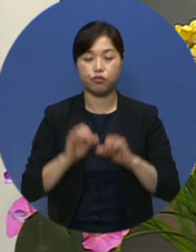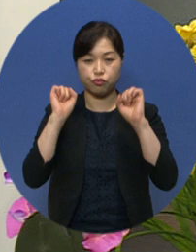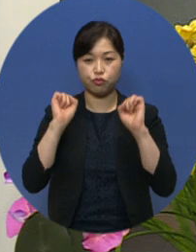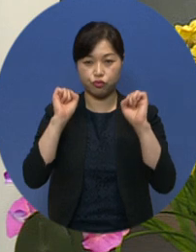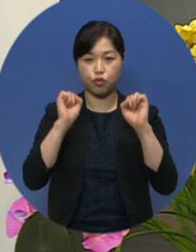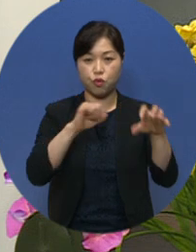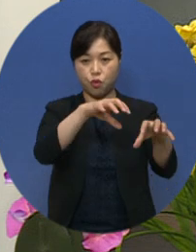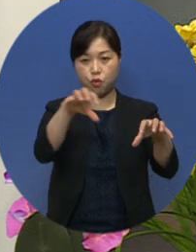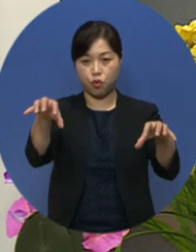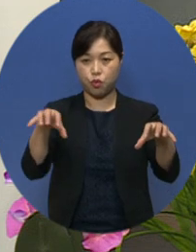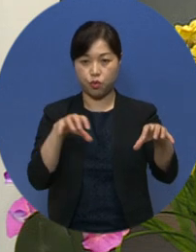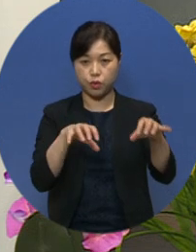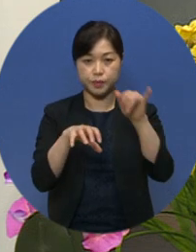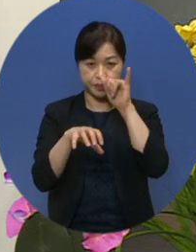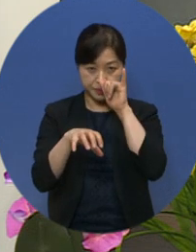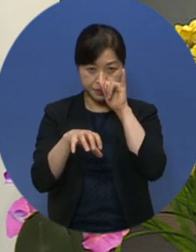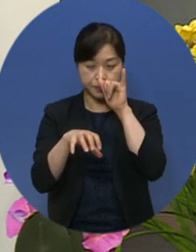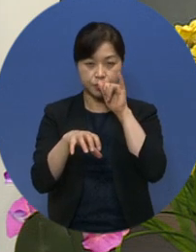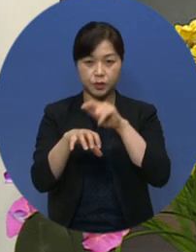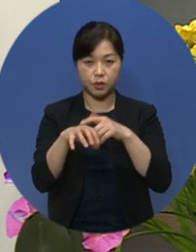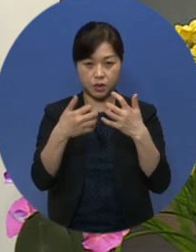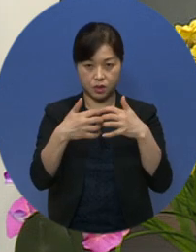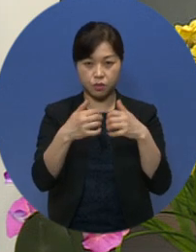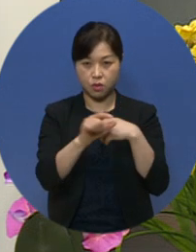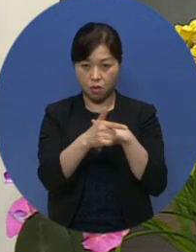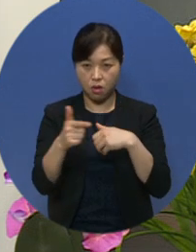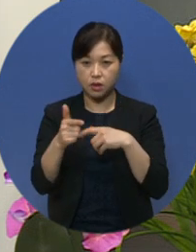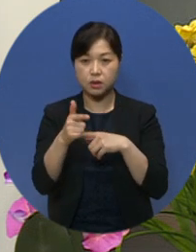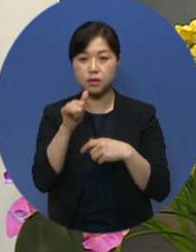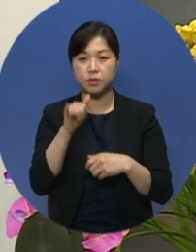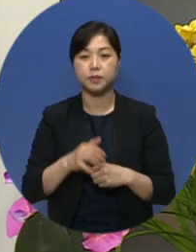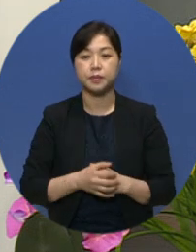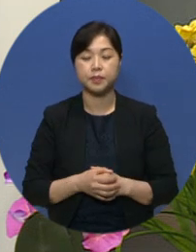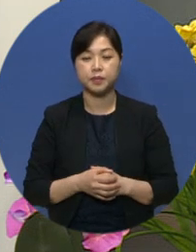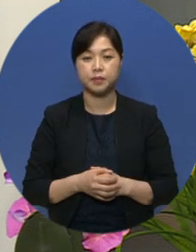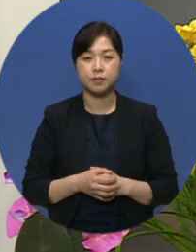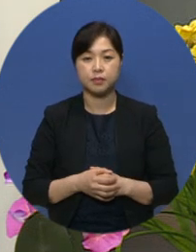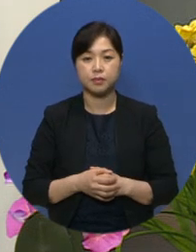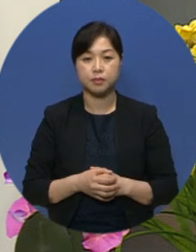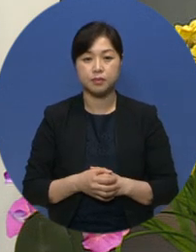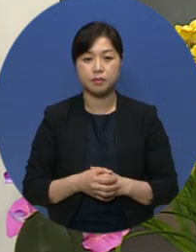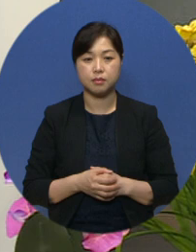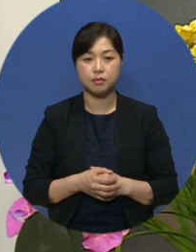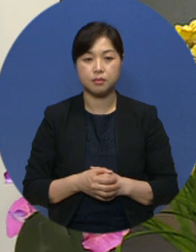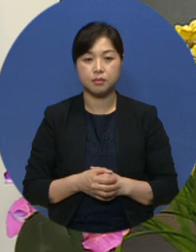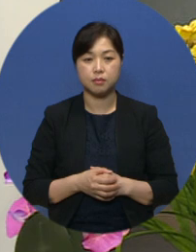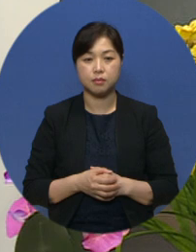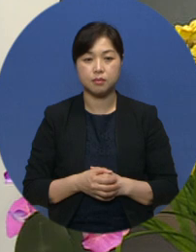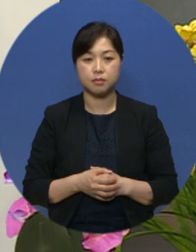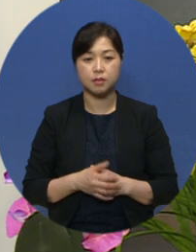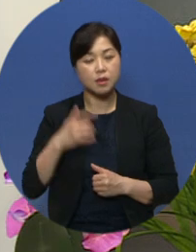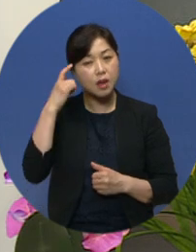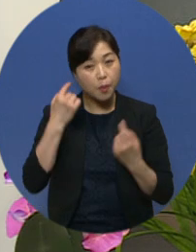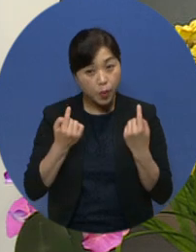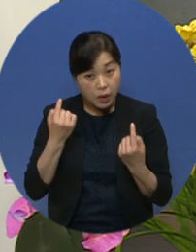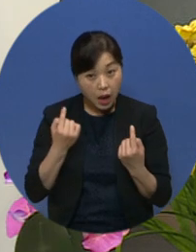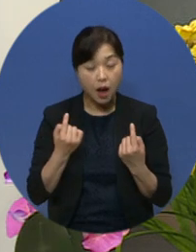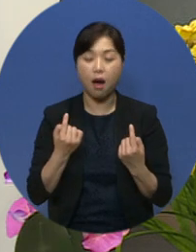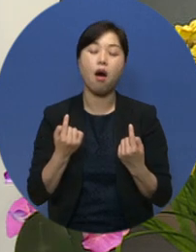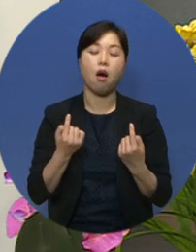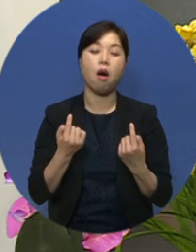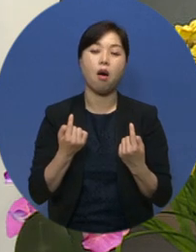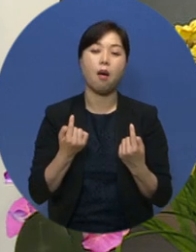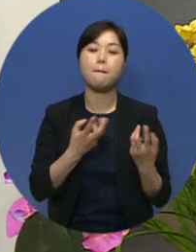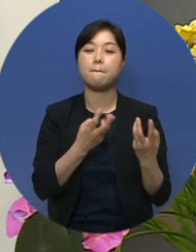운동장이 마련돼 있을 거예요 그 기구가 만들어서 수 있고요 야 생각보다는 적은 인원에